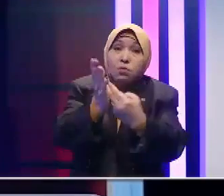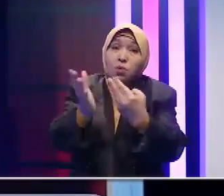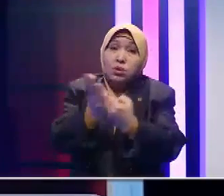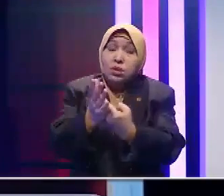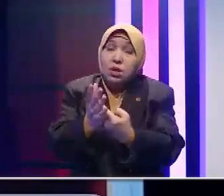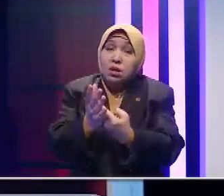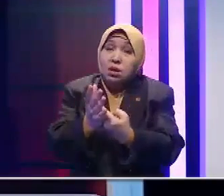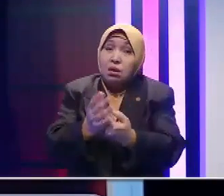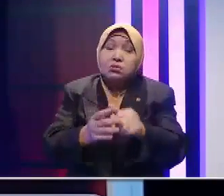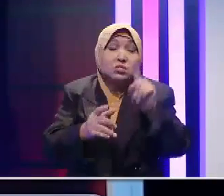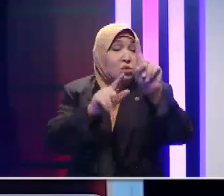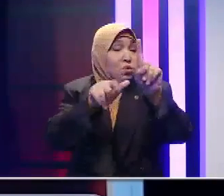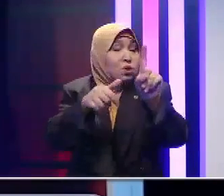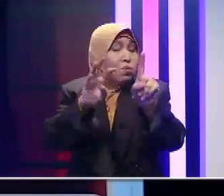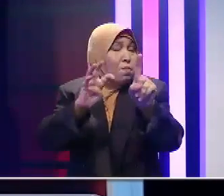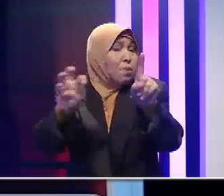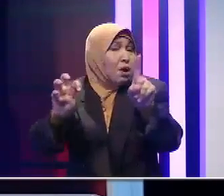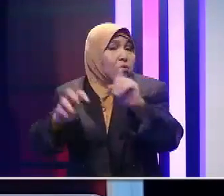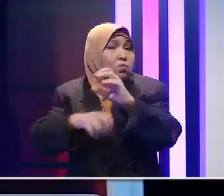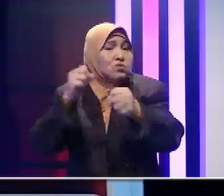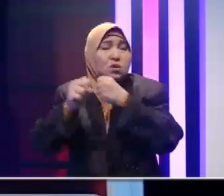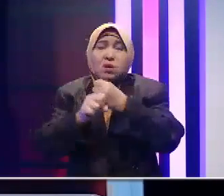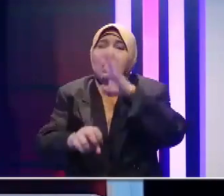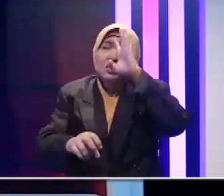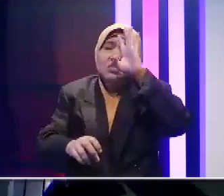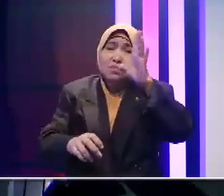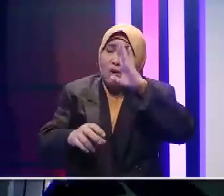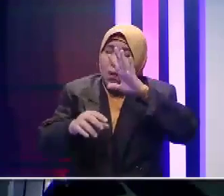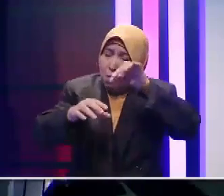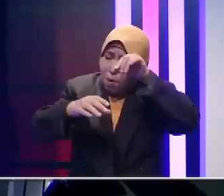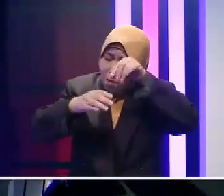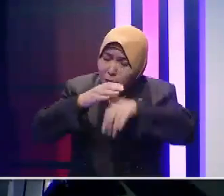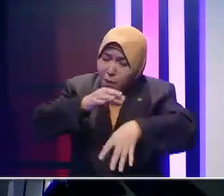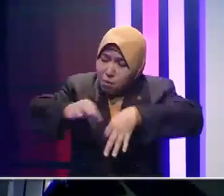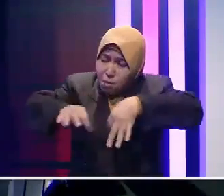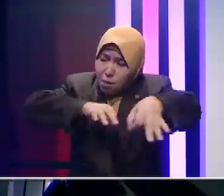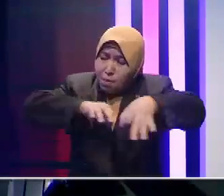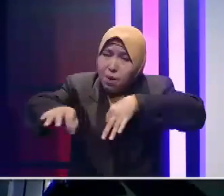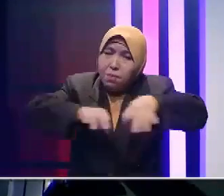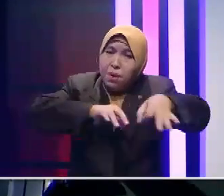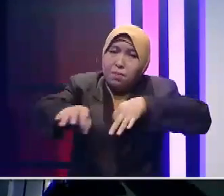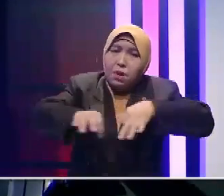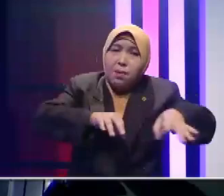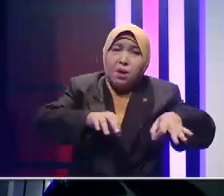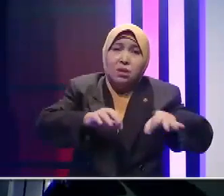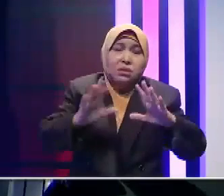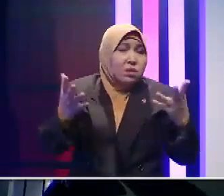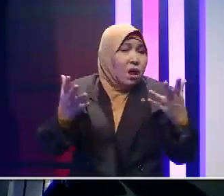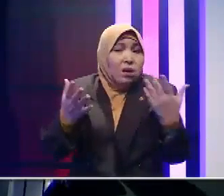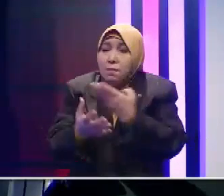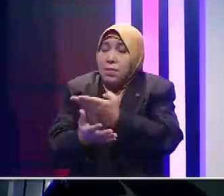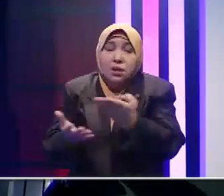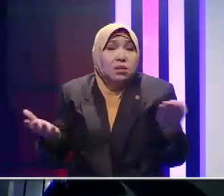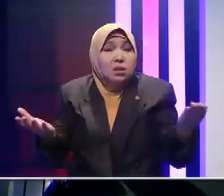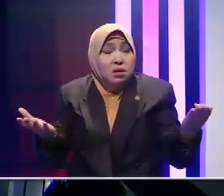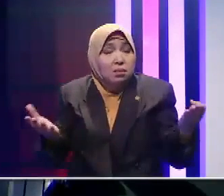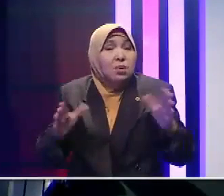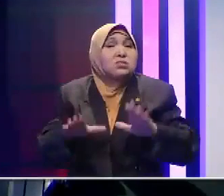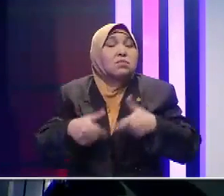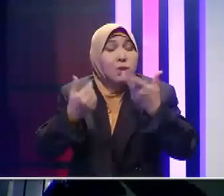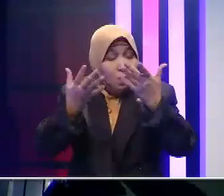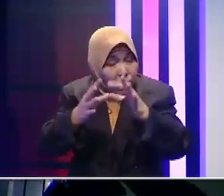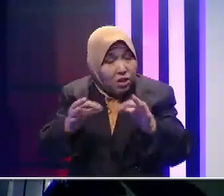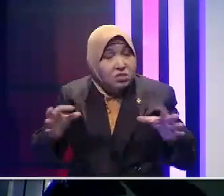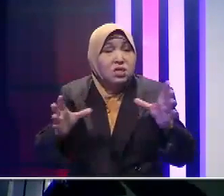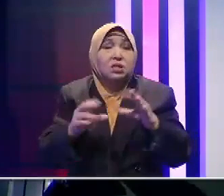Quran 1400 tahun yang lebih dah diceritakan secara detail. Subhanallah. Tak ada teknologi, tak ada benda. Macam mana boleh ceritakan?